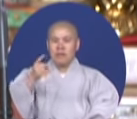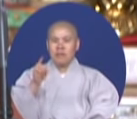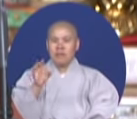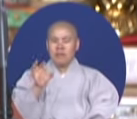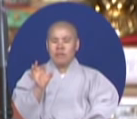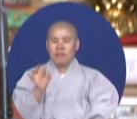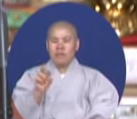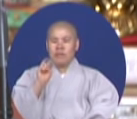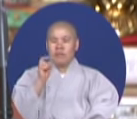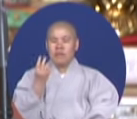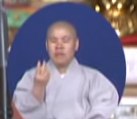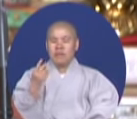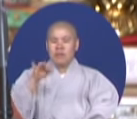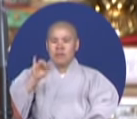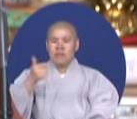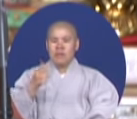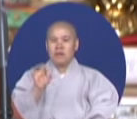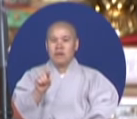악음지송